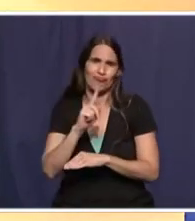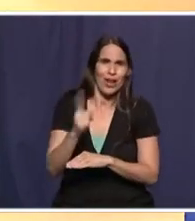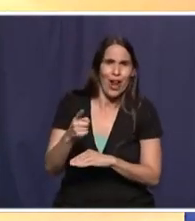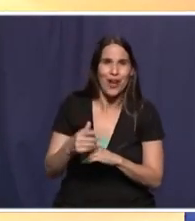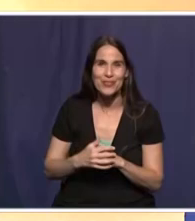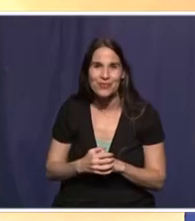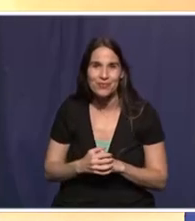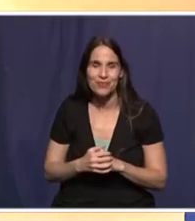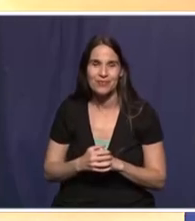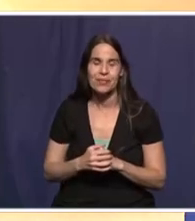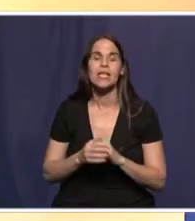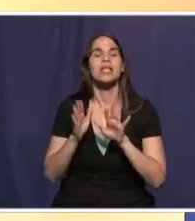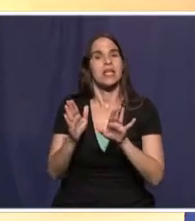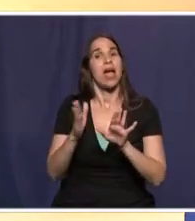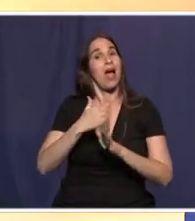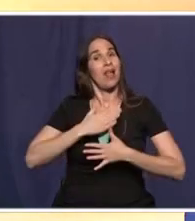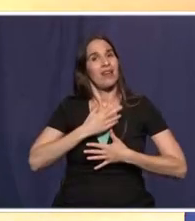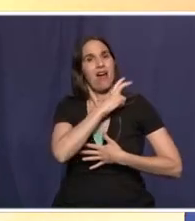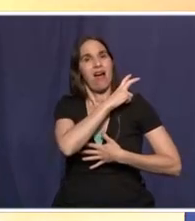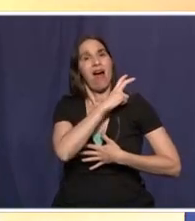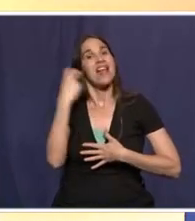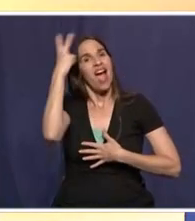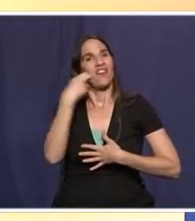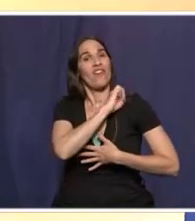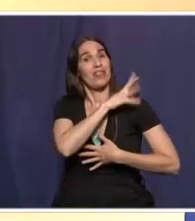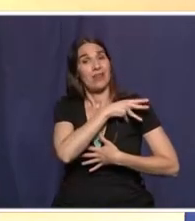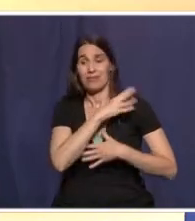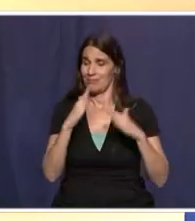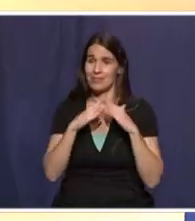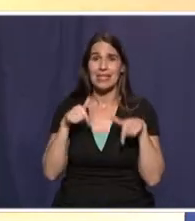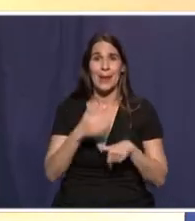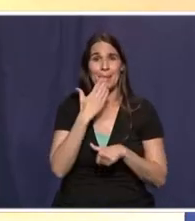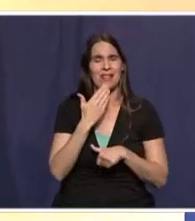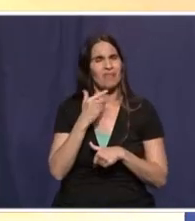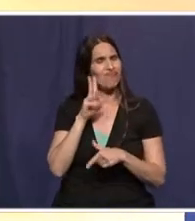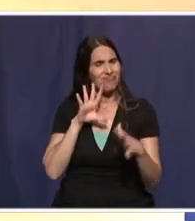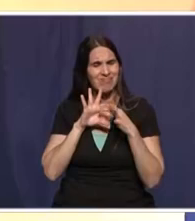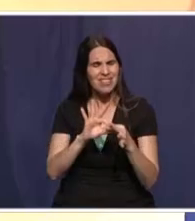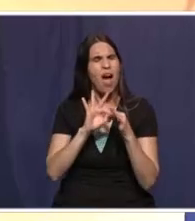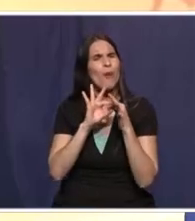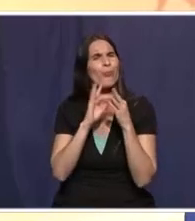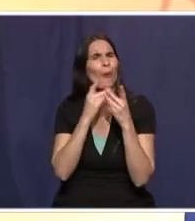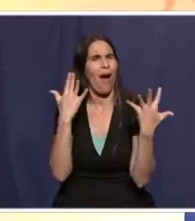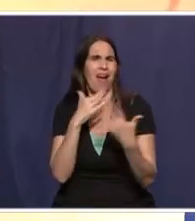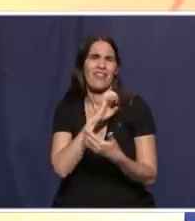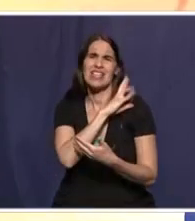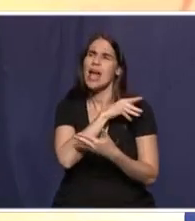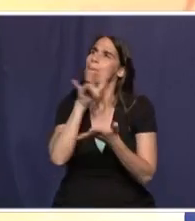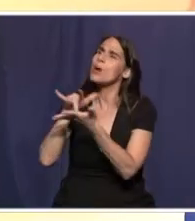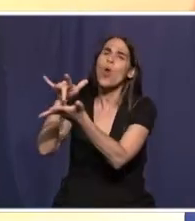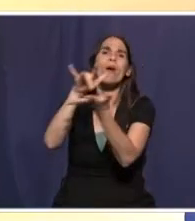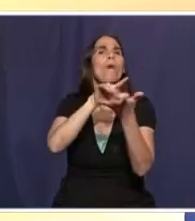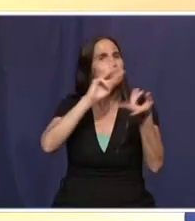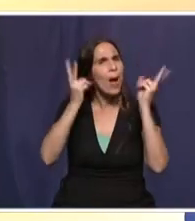לא. ואני ערבייה פלסטינאית שחיה בישראל, ויש לי זיקה ברורה וישירה לפלסטינאים בכל מקום